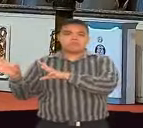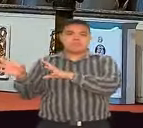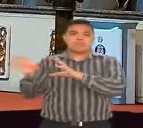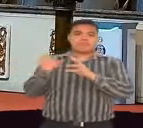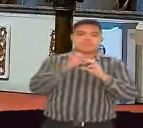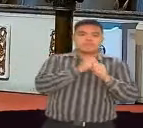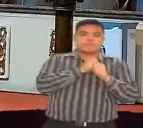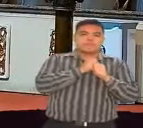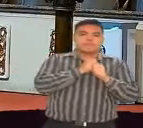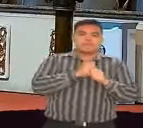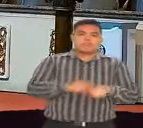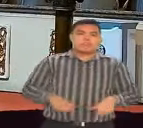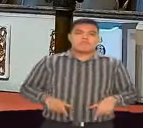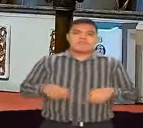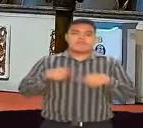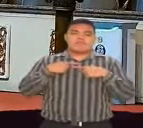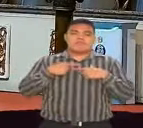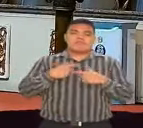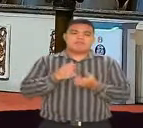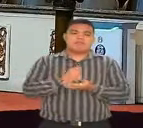atong pagkakristohanon.